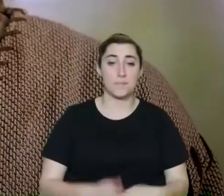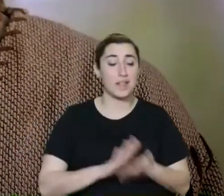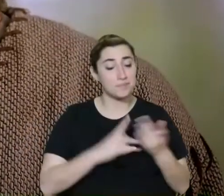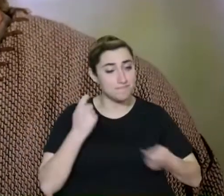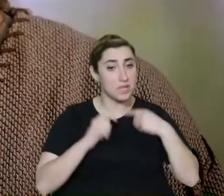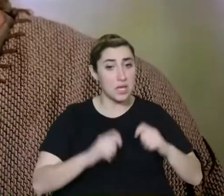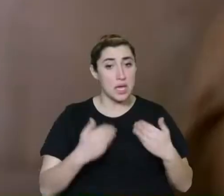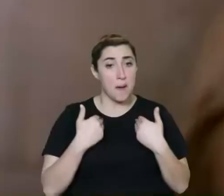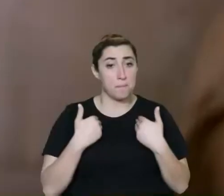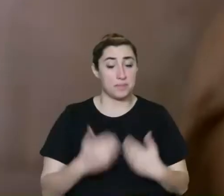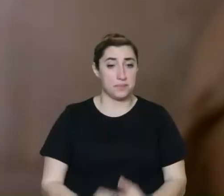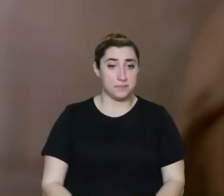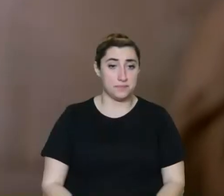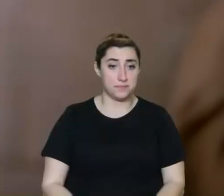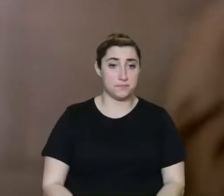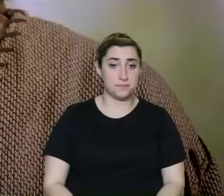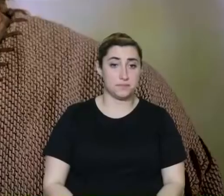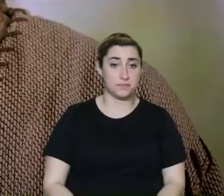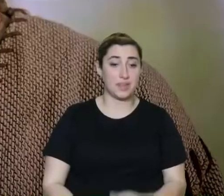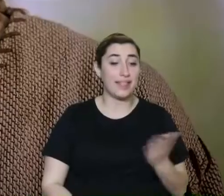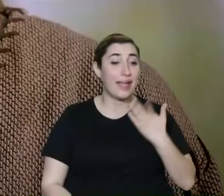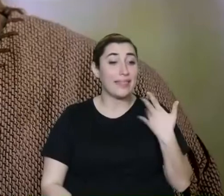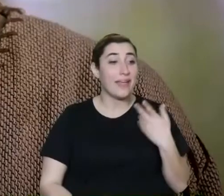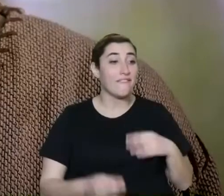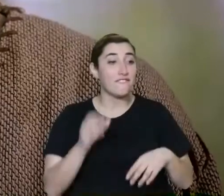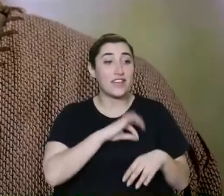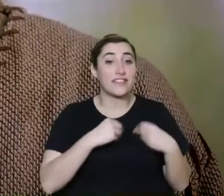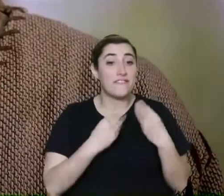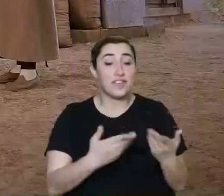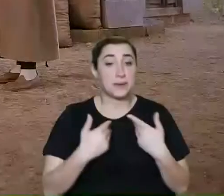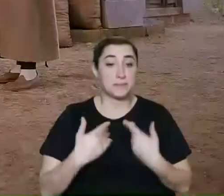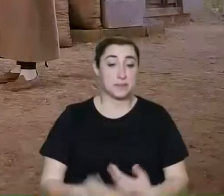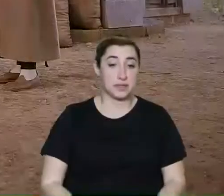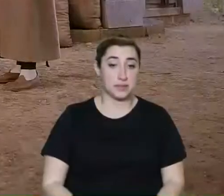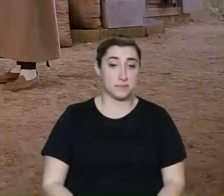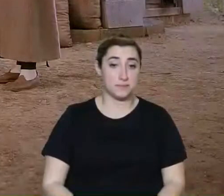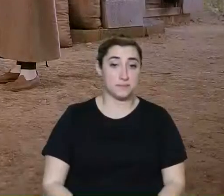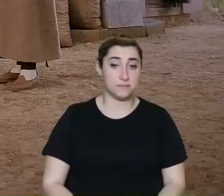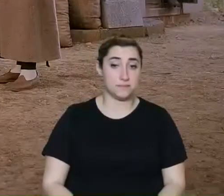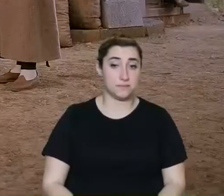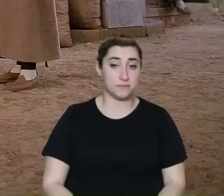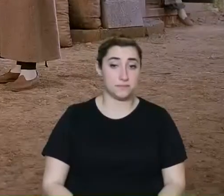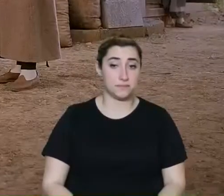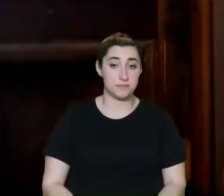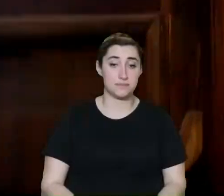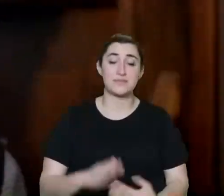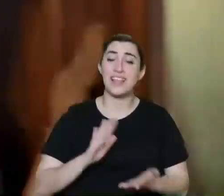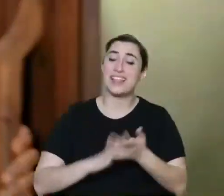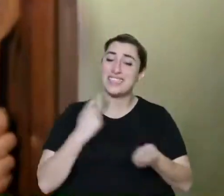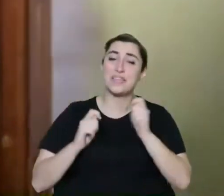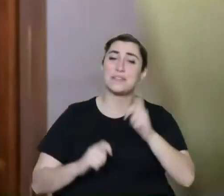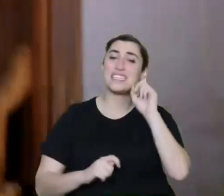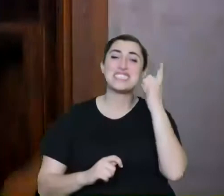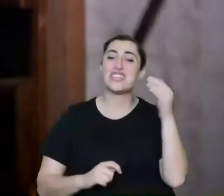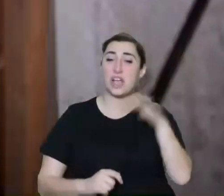Elimden geleni yapmışım. Daha da ne gelir ki elimden? Kasım kapıdan çıktı. Elinizden gelen